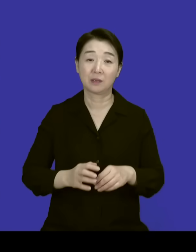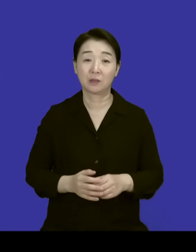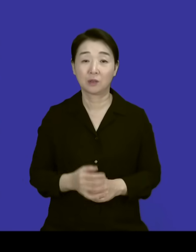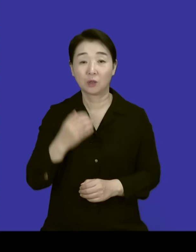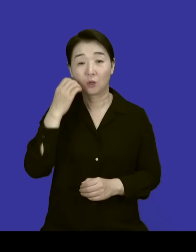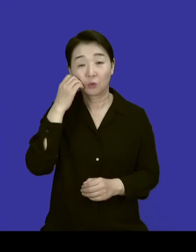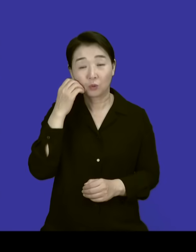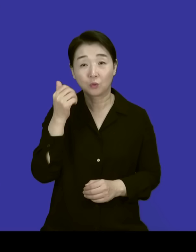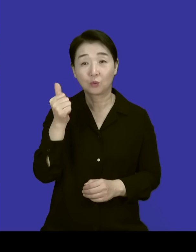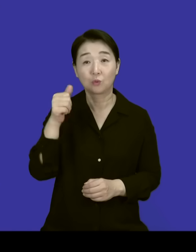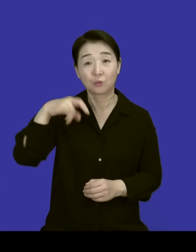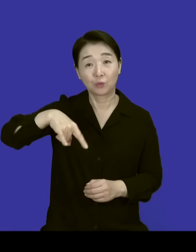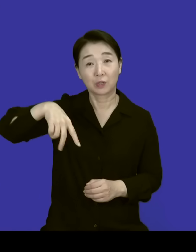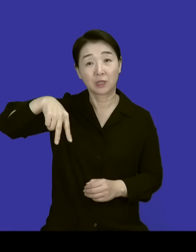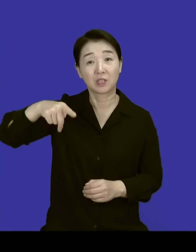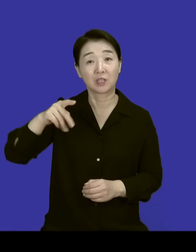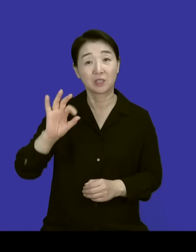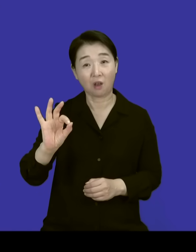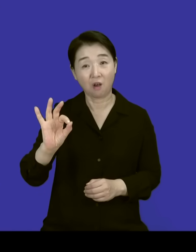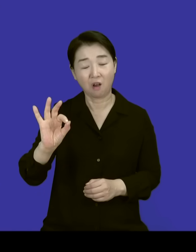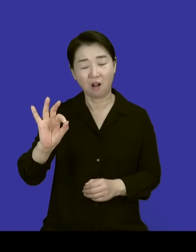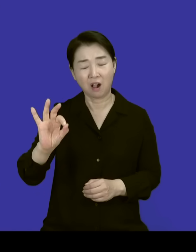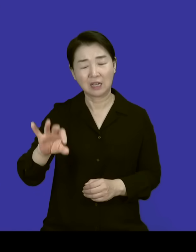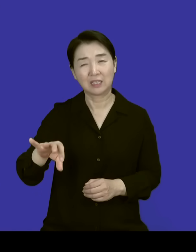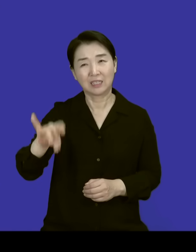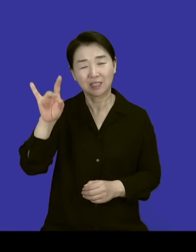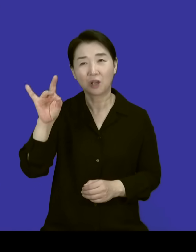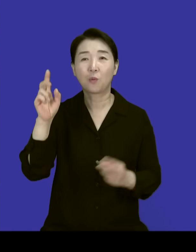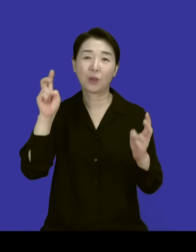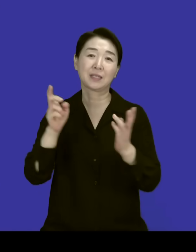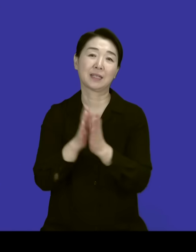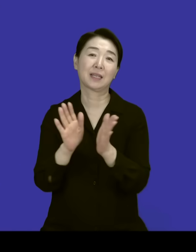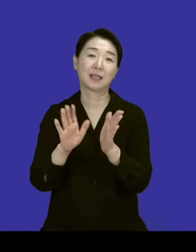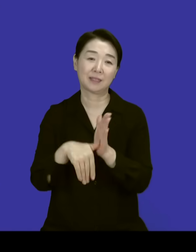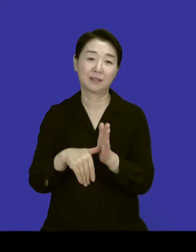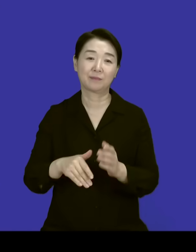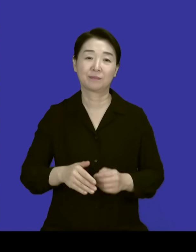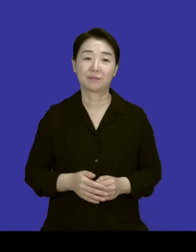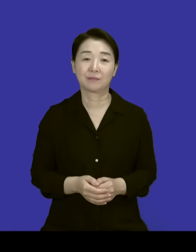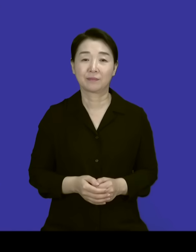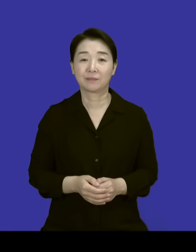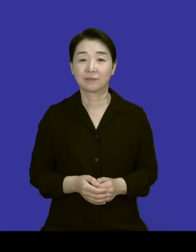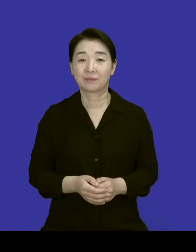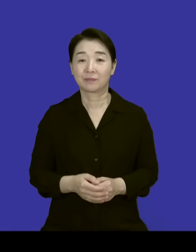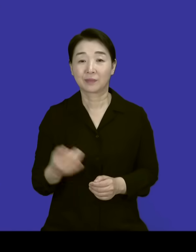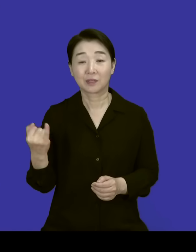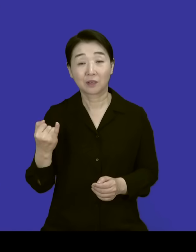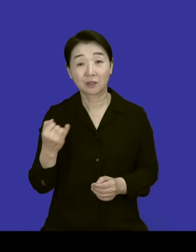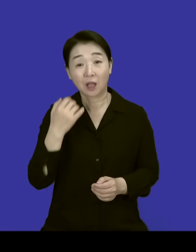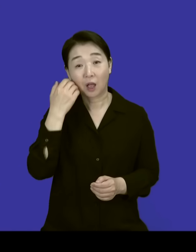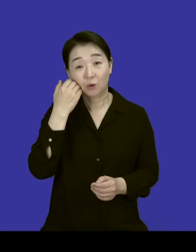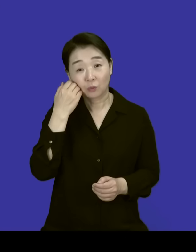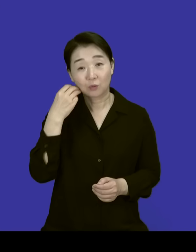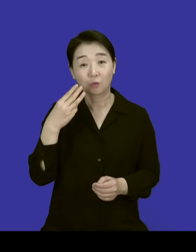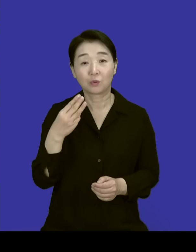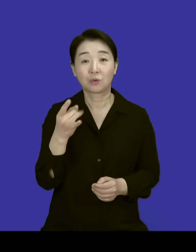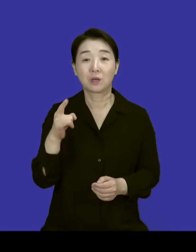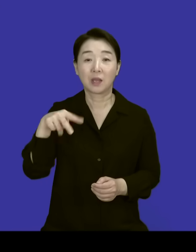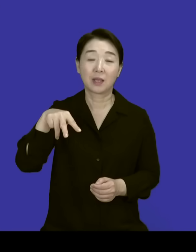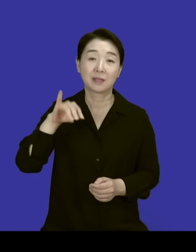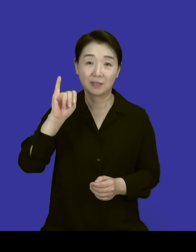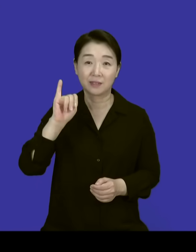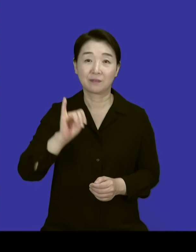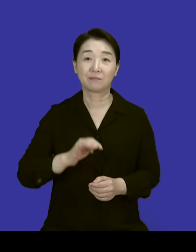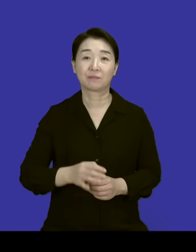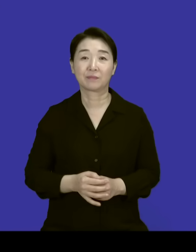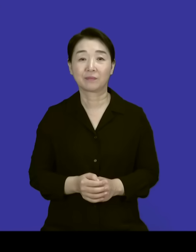있을 때. 휘성 씨. 아, 그때 완전 초창기 거의. 예. 휘성 씨 계시고. 여자 가수. 렉시 렉시. 이제 데뷔해가지고 얼마